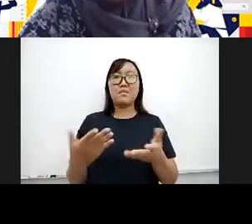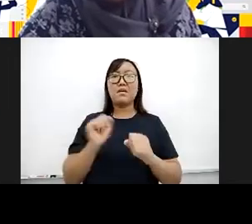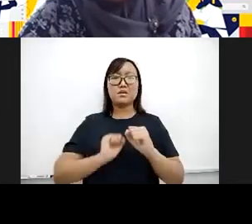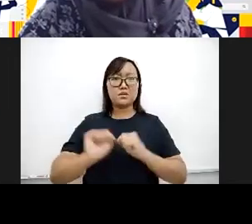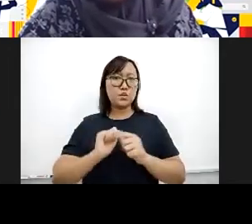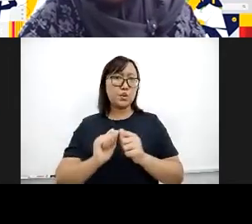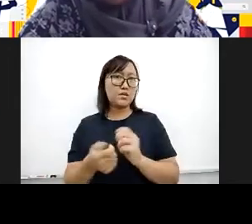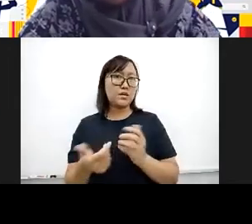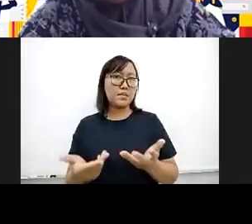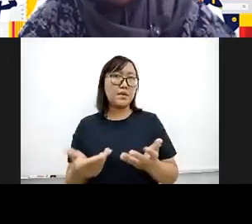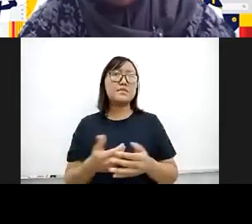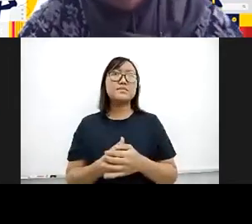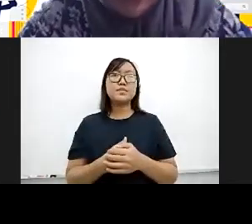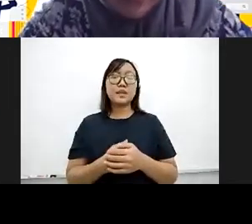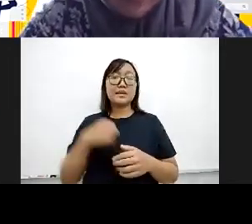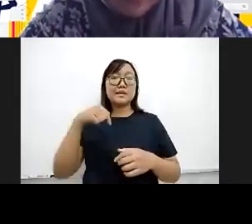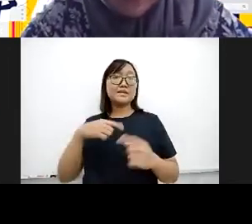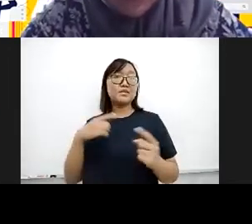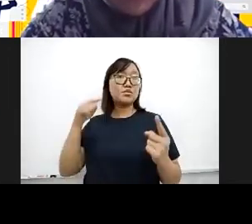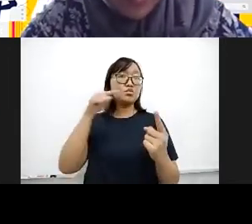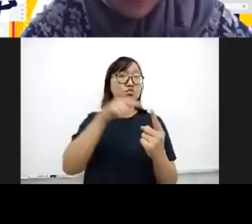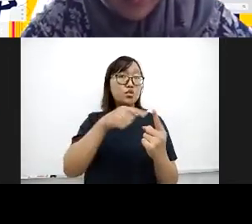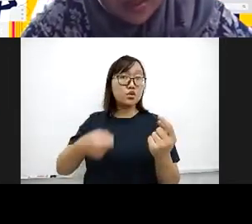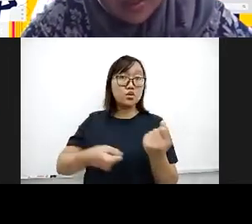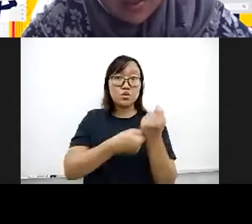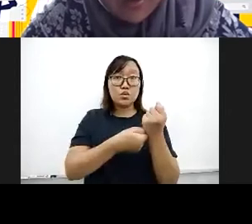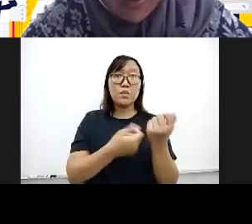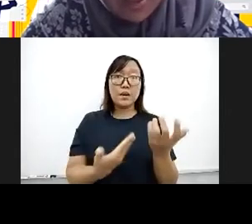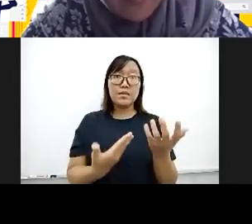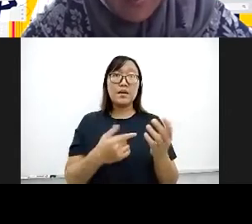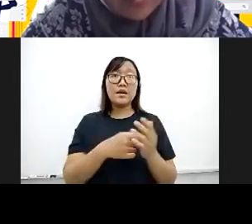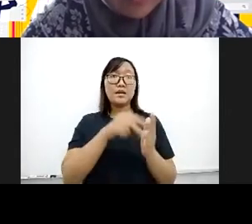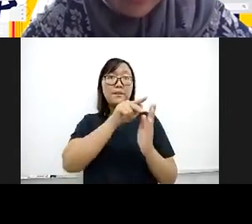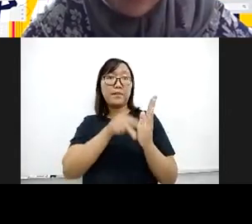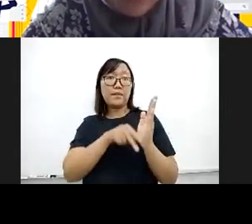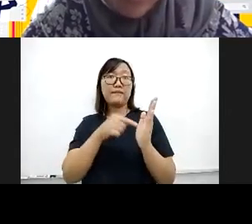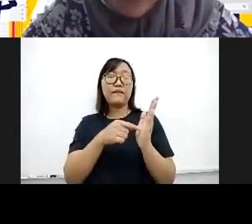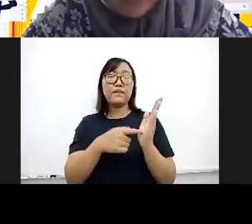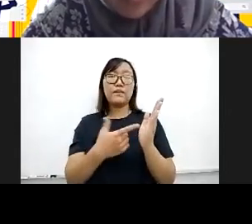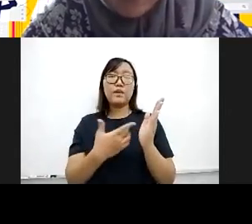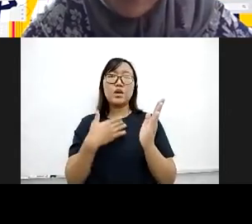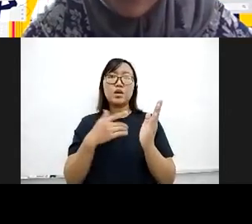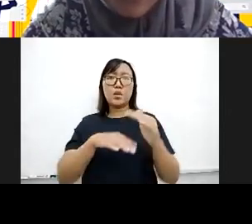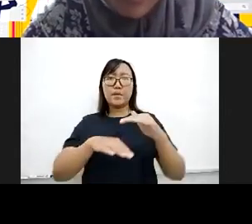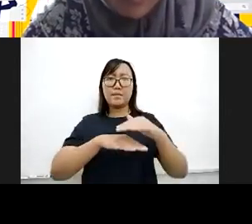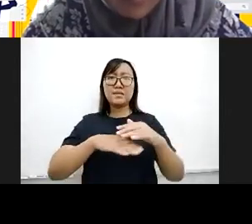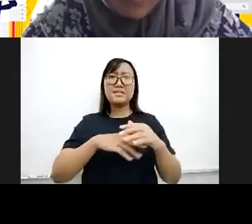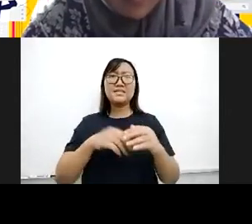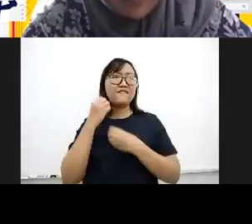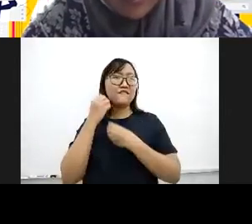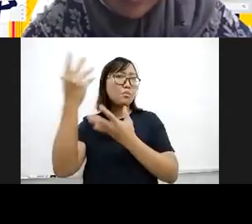untuk mendukung tujuan ini Tentunya a platform ini harus berbasis teknologi informasi dan komunikasi juga ada